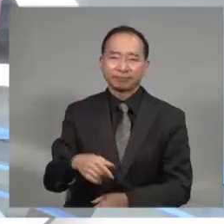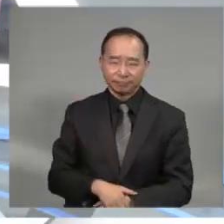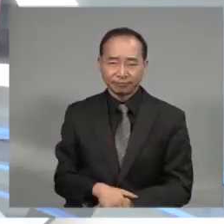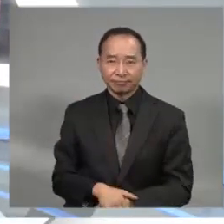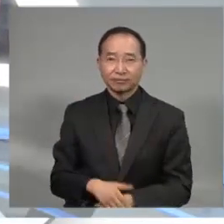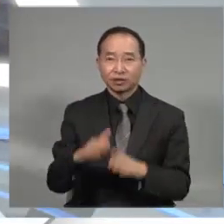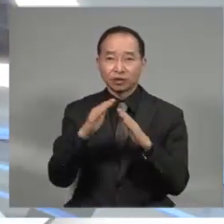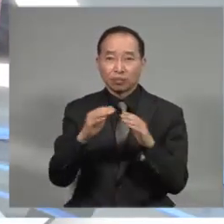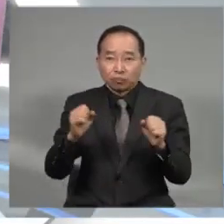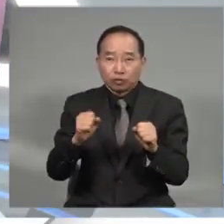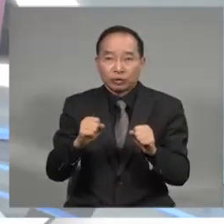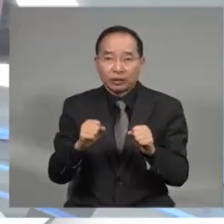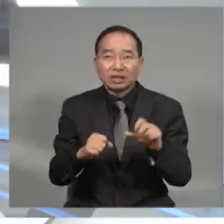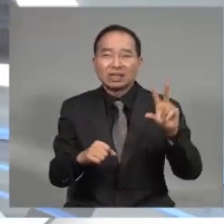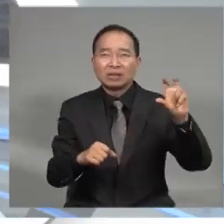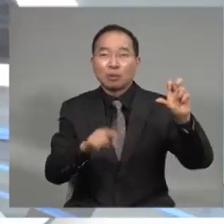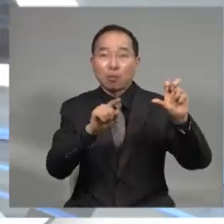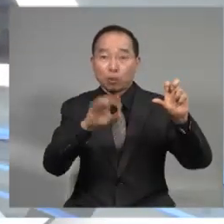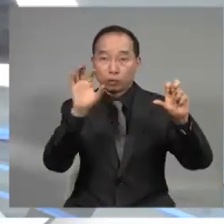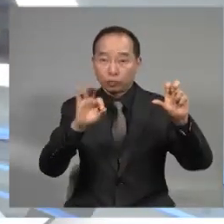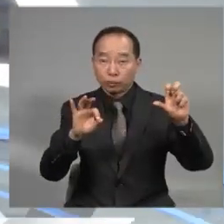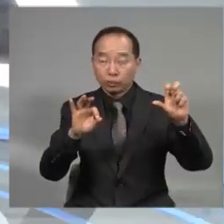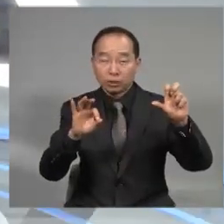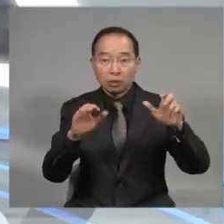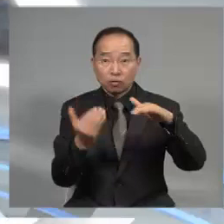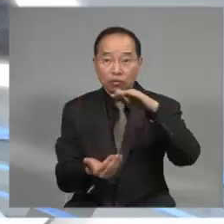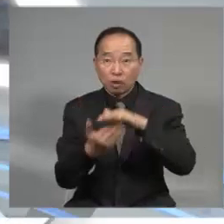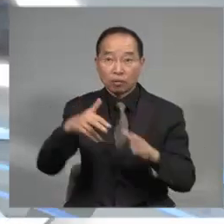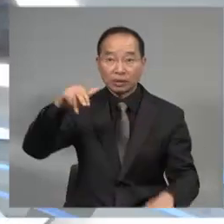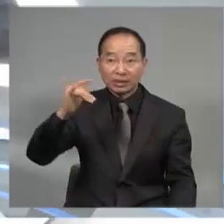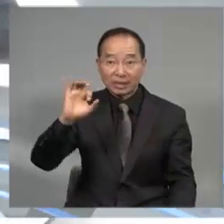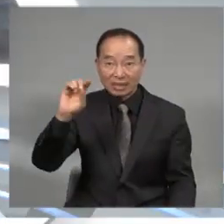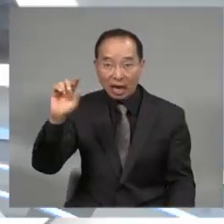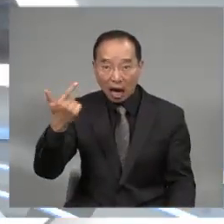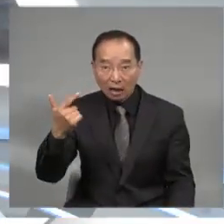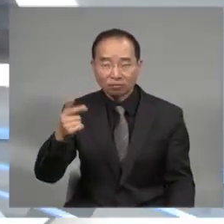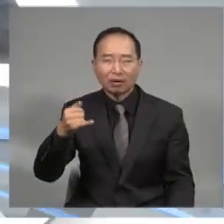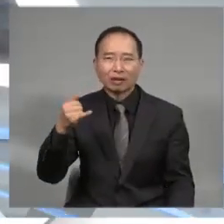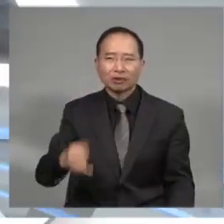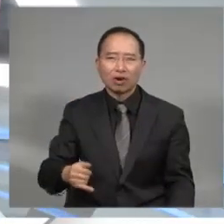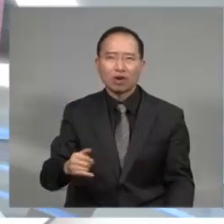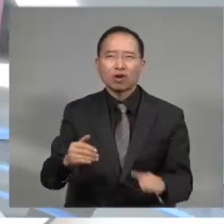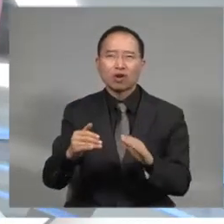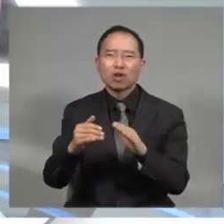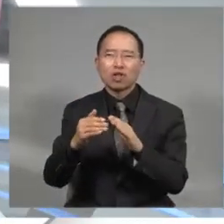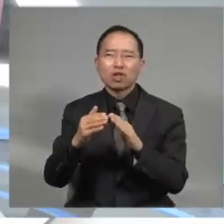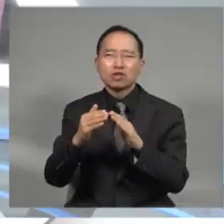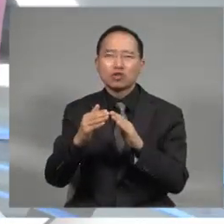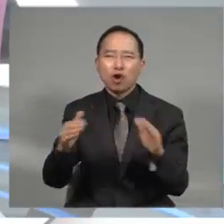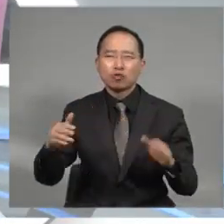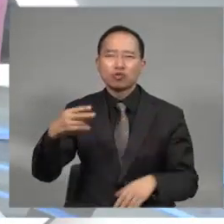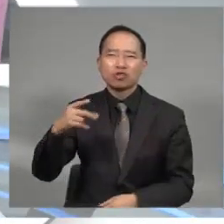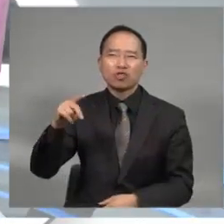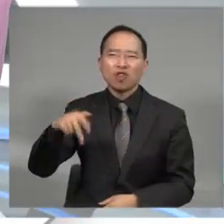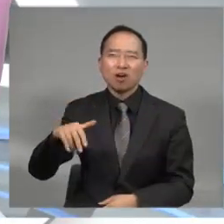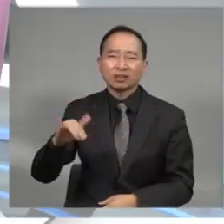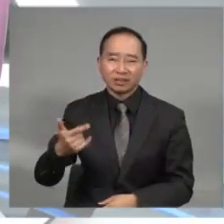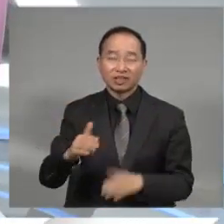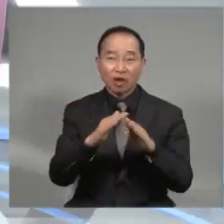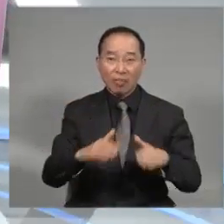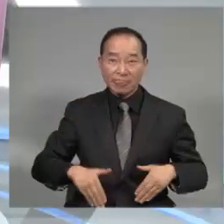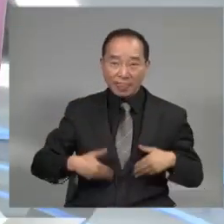전라북도입니다. 25.5%입니다. 최고는 진안군이고요. 최저는 전주시 덕진구입니다. 네, 다음으로 넘어가 볼게요. 전남지역